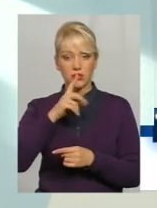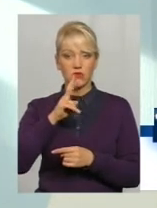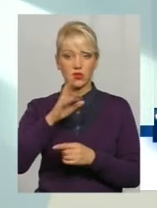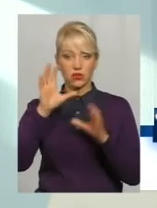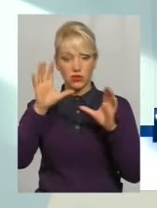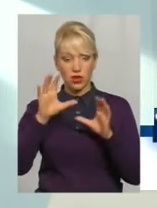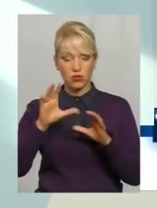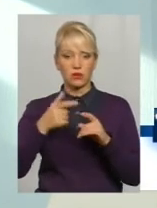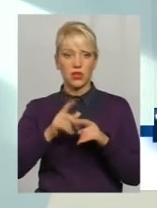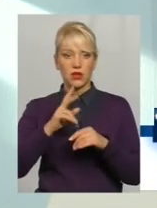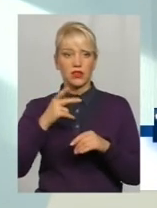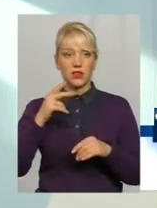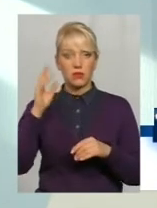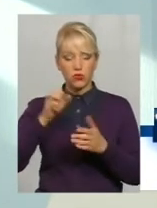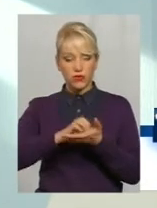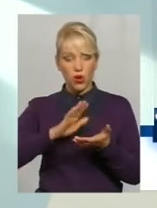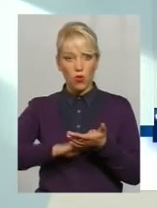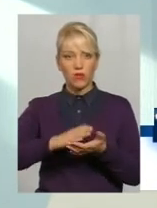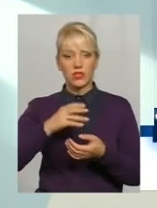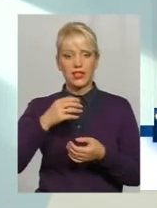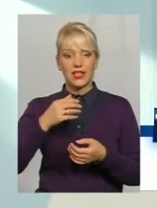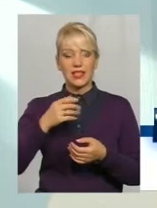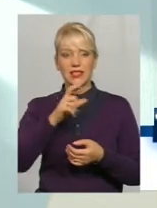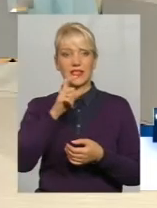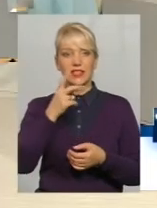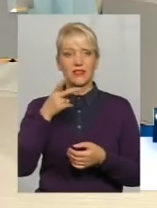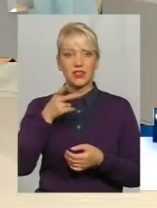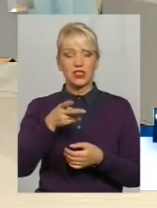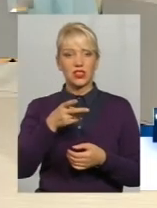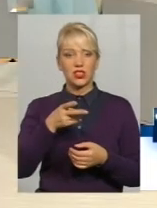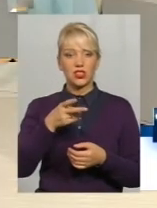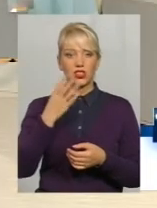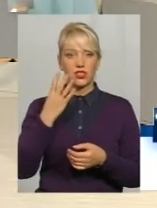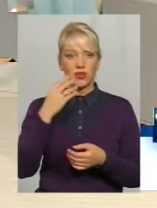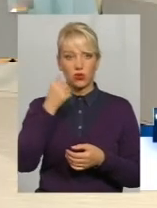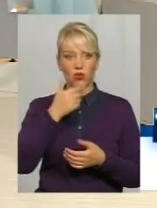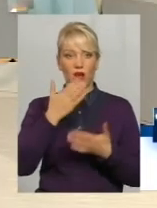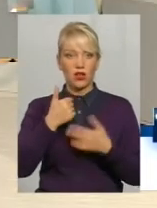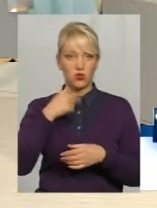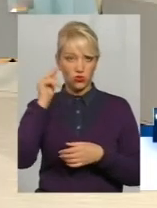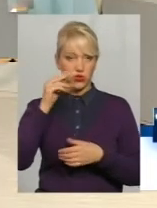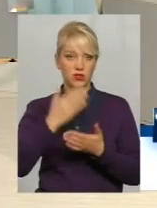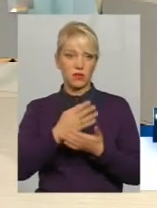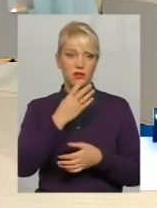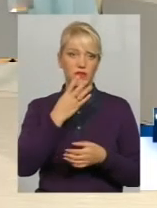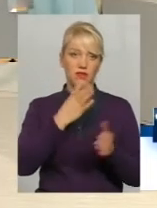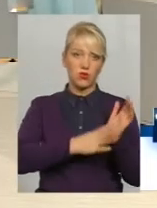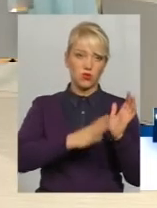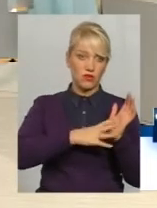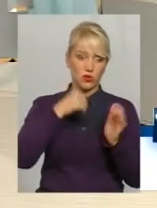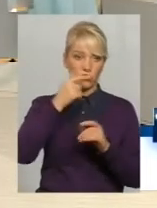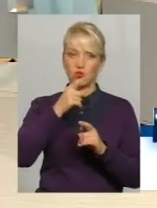входити з 2004 року, а до 2004, якщо я, наприклад, вчилася з 99 до 2004, чому